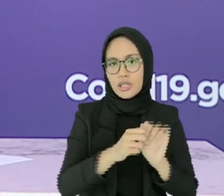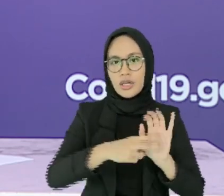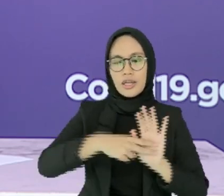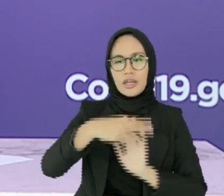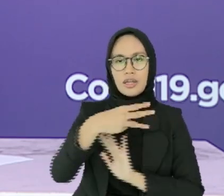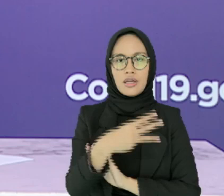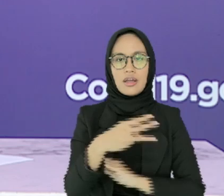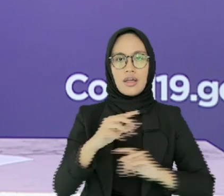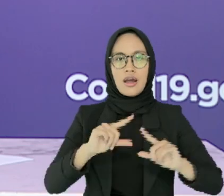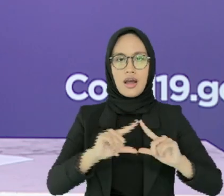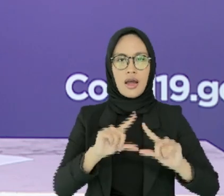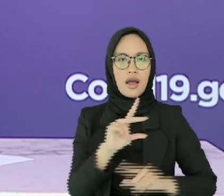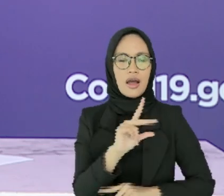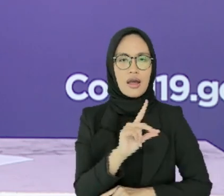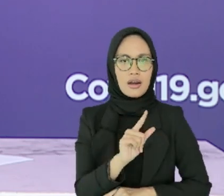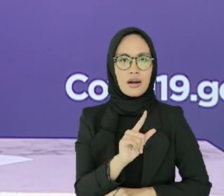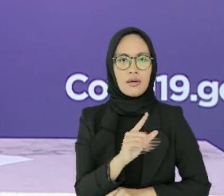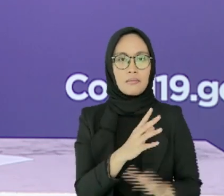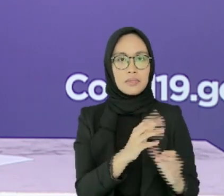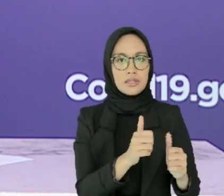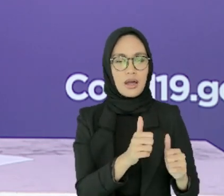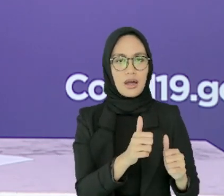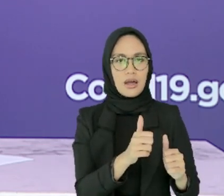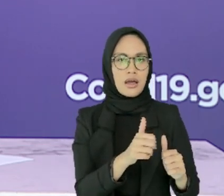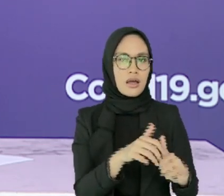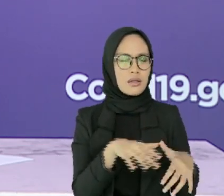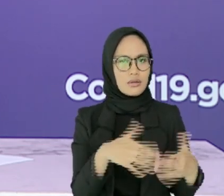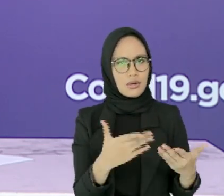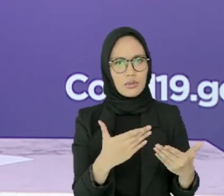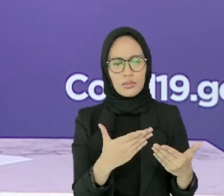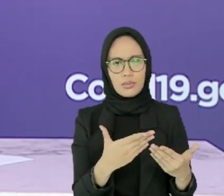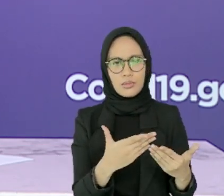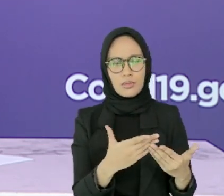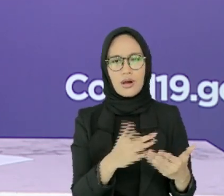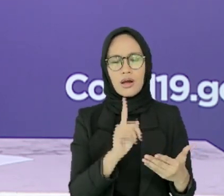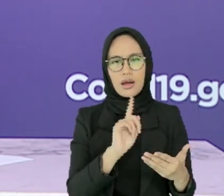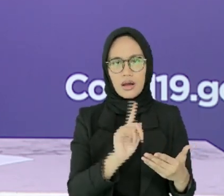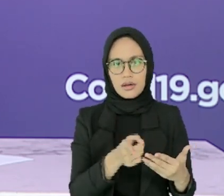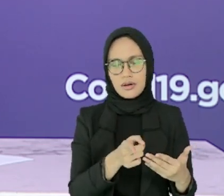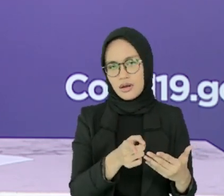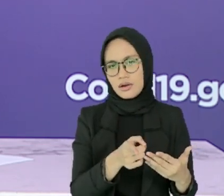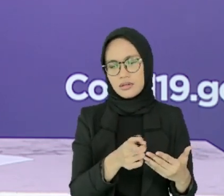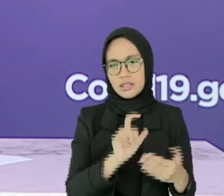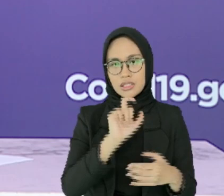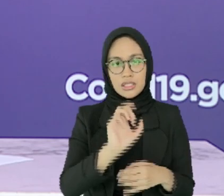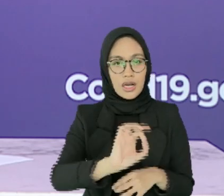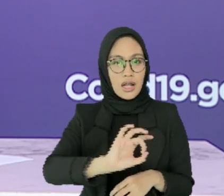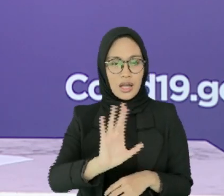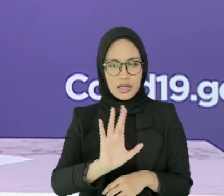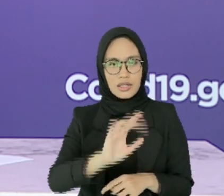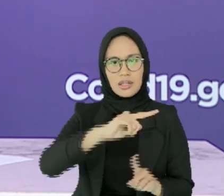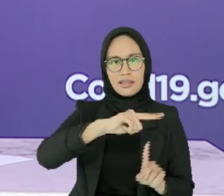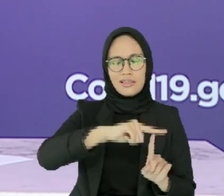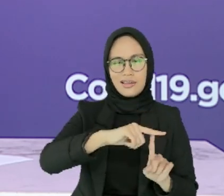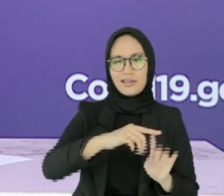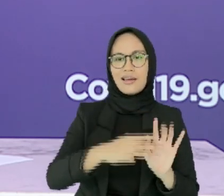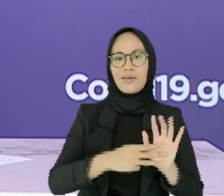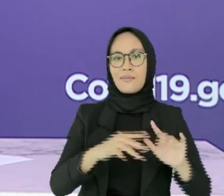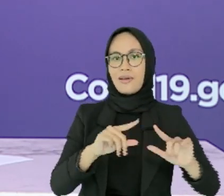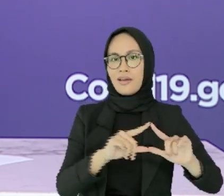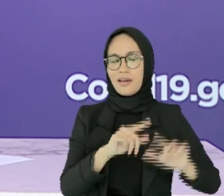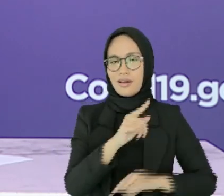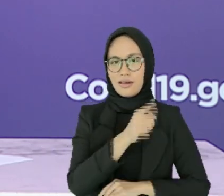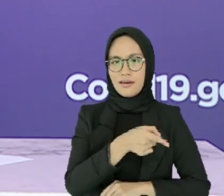ane arr98 nya adalah transcription mediated amplification atau temen2